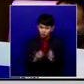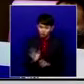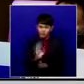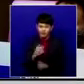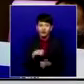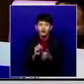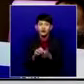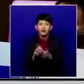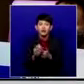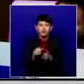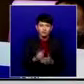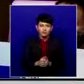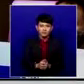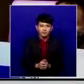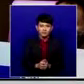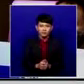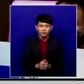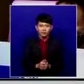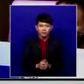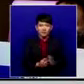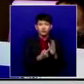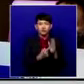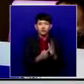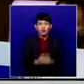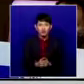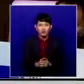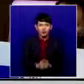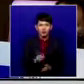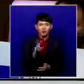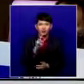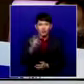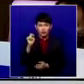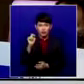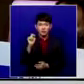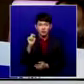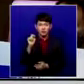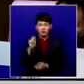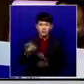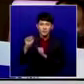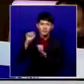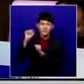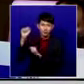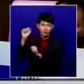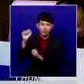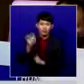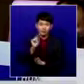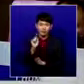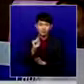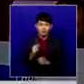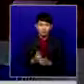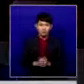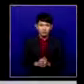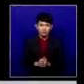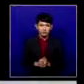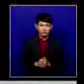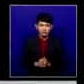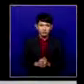านประธานนะองค์กรสหประชาชาตินะครับ UN เนี่ยนะประกาศว่าไงรู้ไหมครับ Free